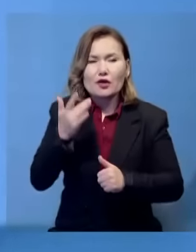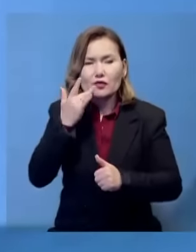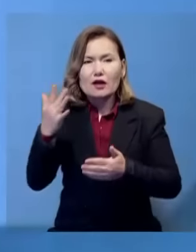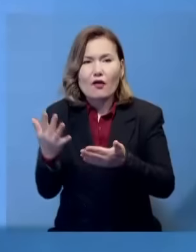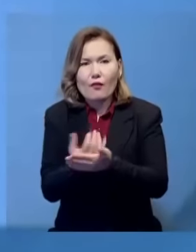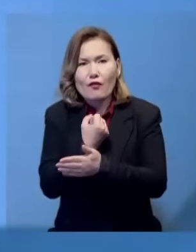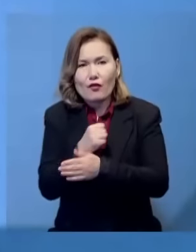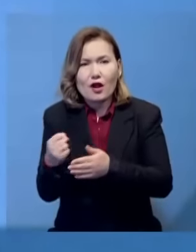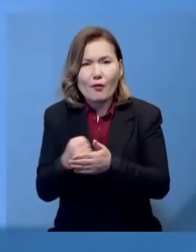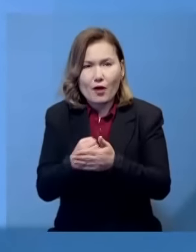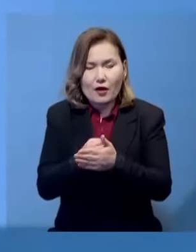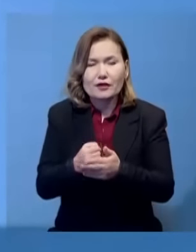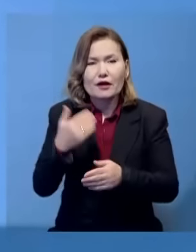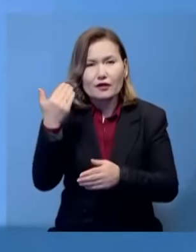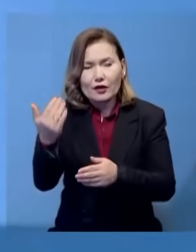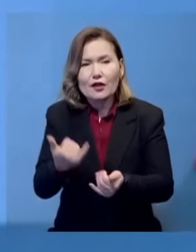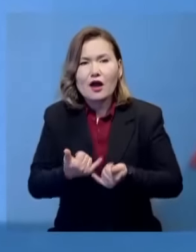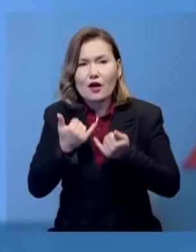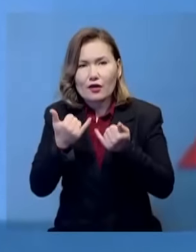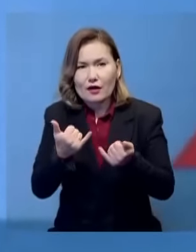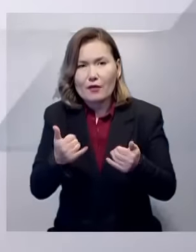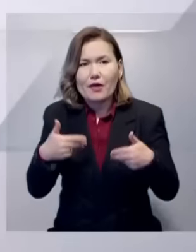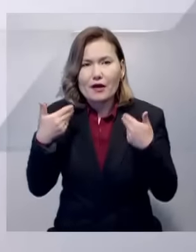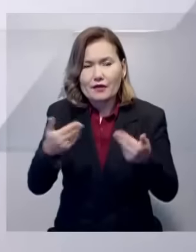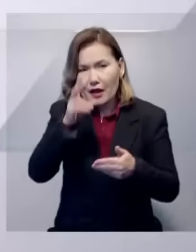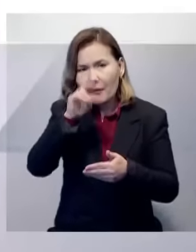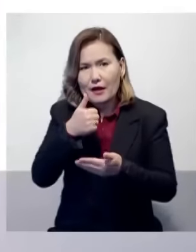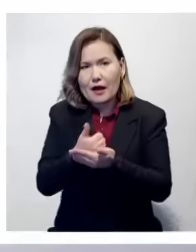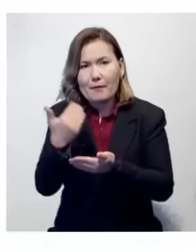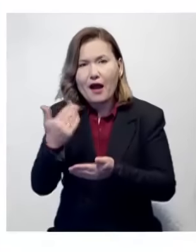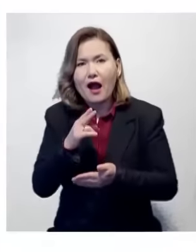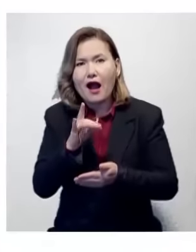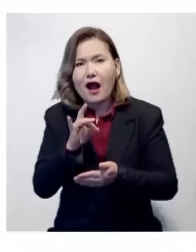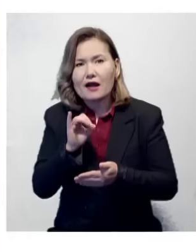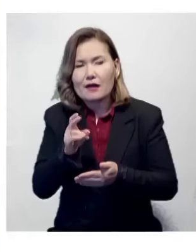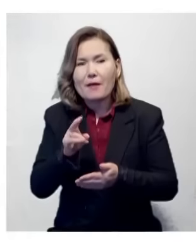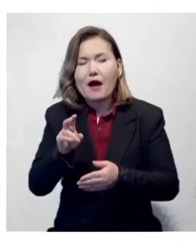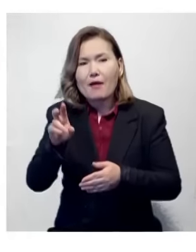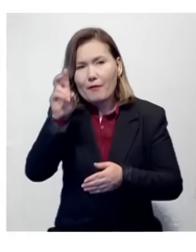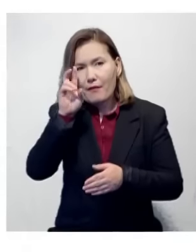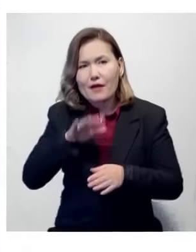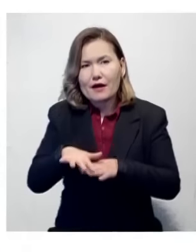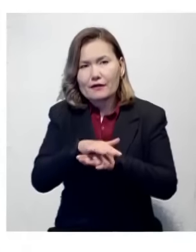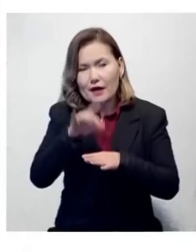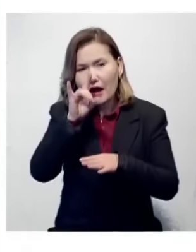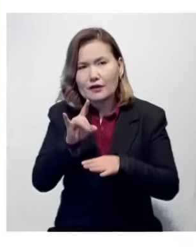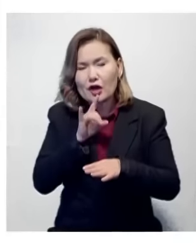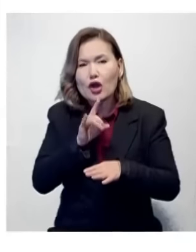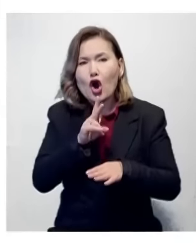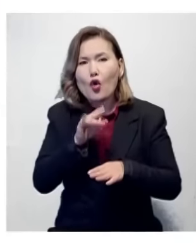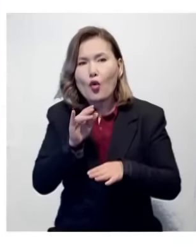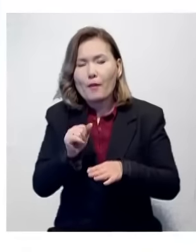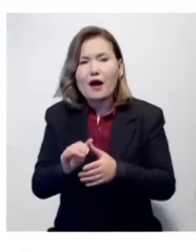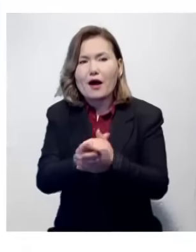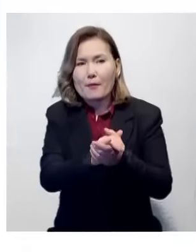жетістіктерге қол жеткізгені туралы жазылған. Мемлекет басшысы Кариб бассейніндегі Қазақстанның жақын әрі сенімді серіктесі Куба мен